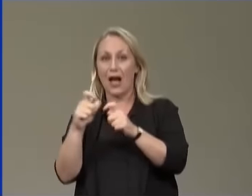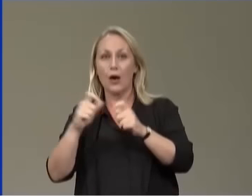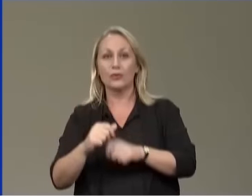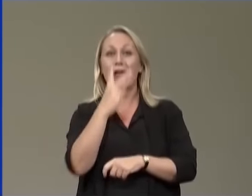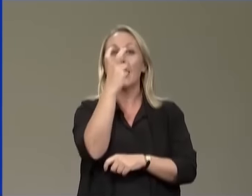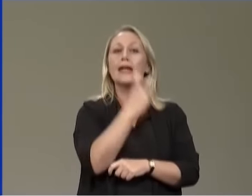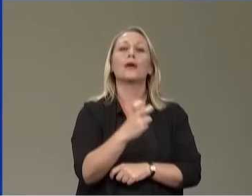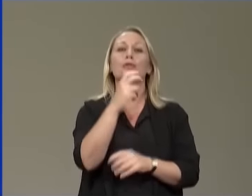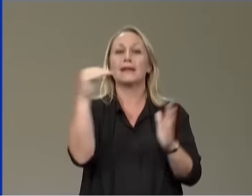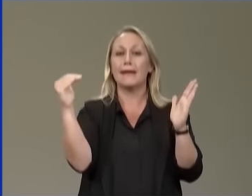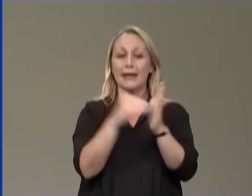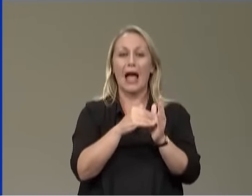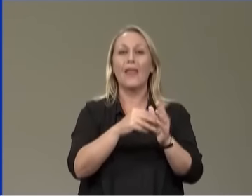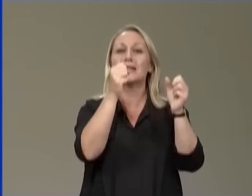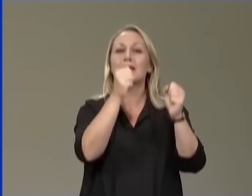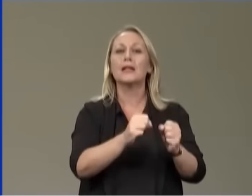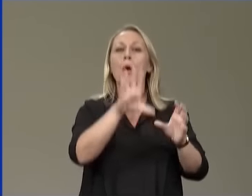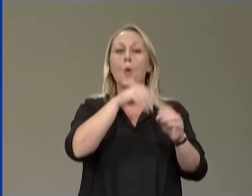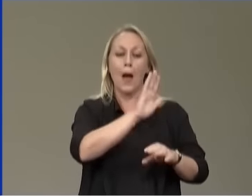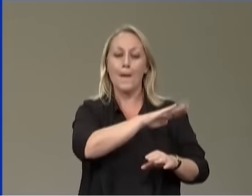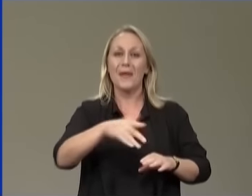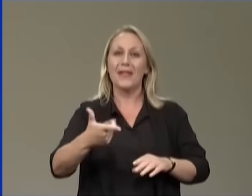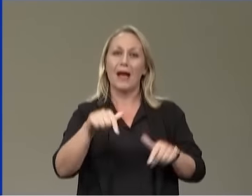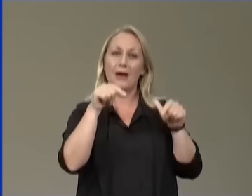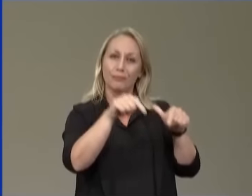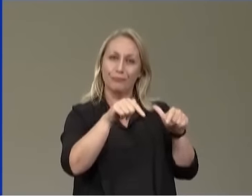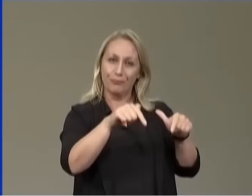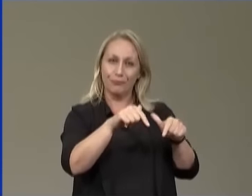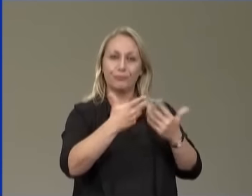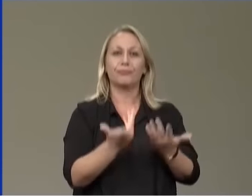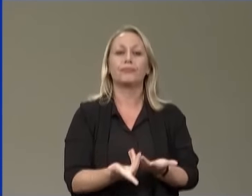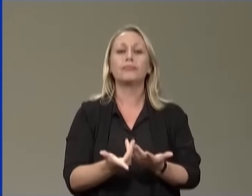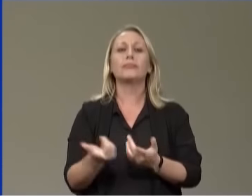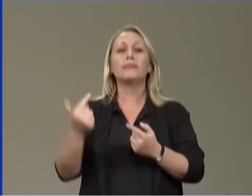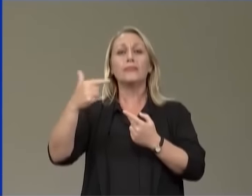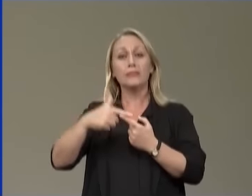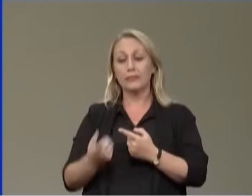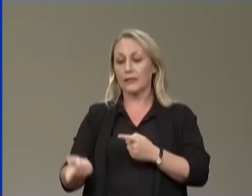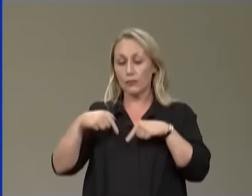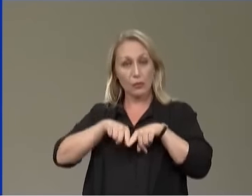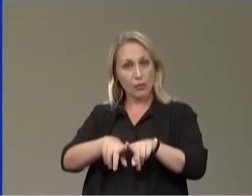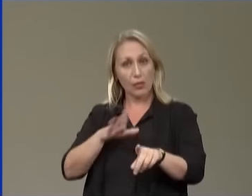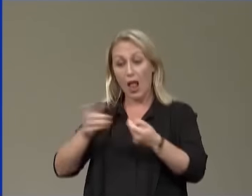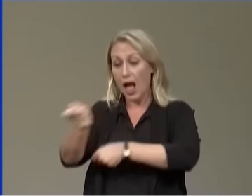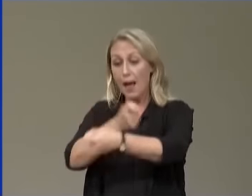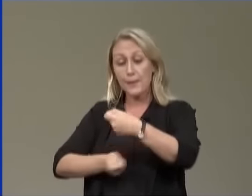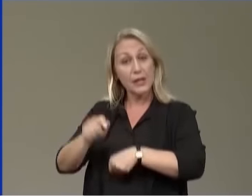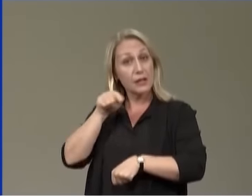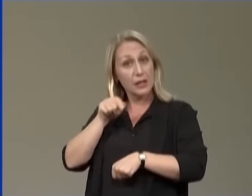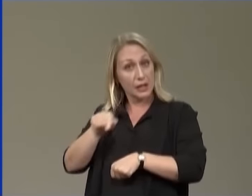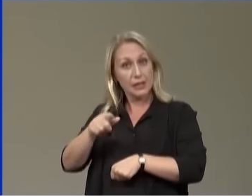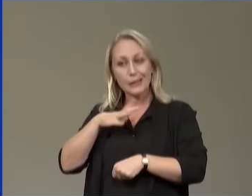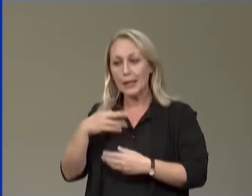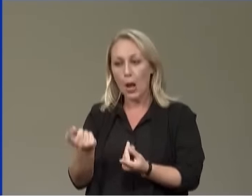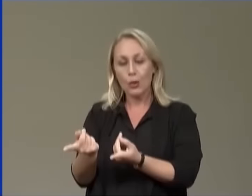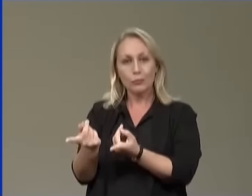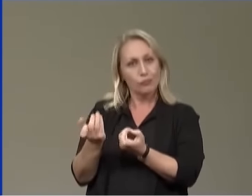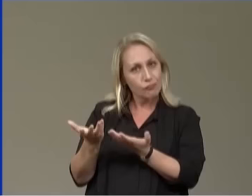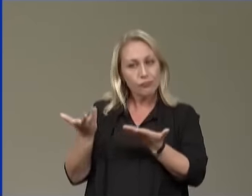θέσεις παιδικών σταθμών. Και απ' την άλλη, θέλουμε να δώσουμε και κίνητρα στις επιχειρήσεις, να φροντίζουν και